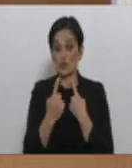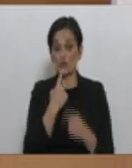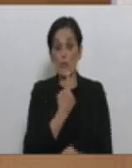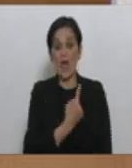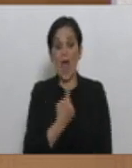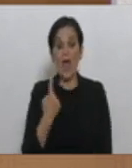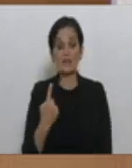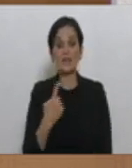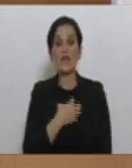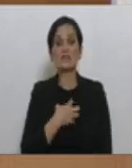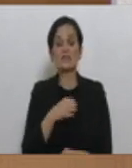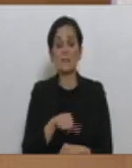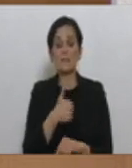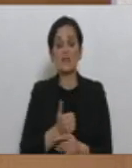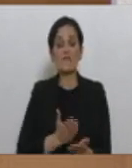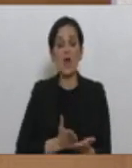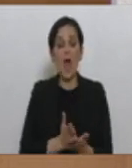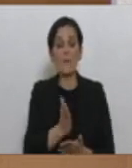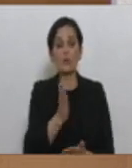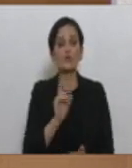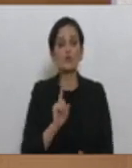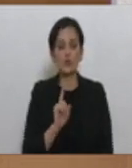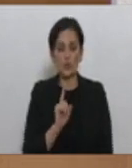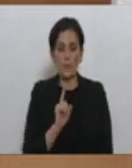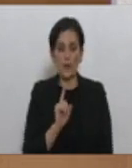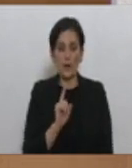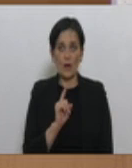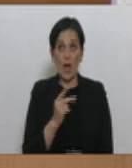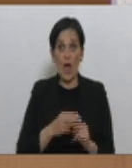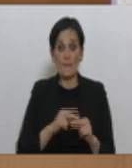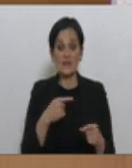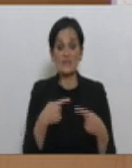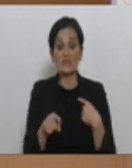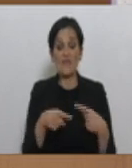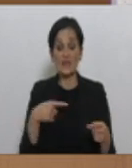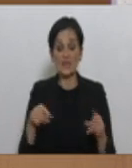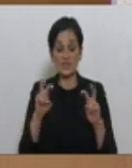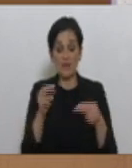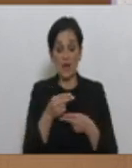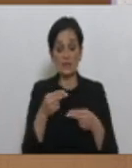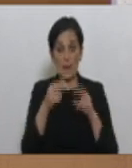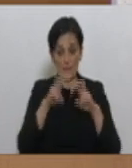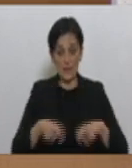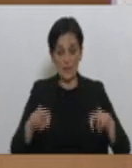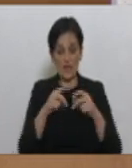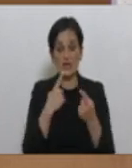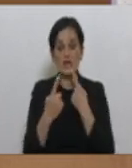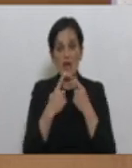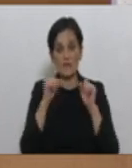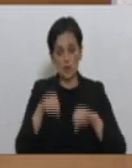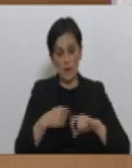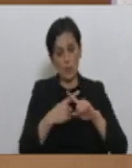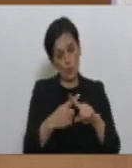მთავარი აზრი მიზანი ამოცანა უნდა იყოს ის რომ ამ სხვადასხვა თემის განხილვით და შესაძლოა